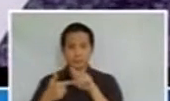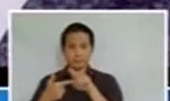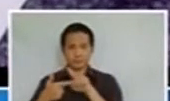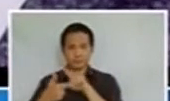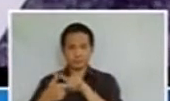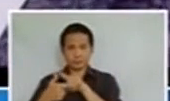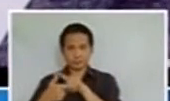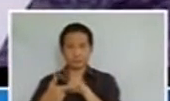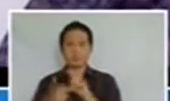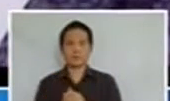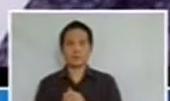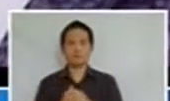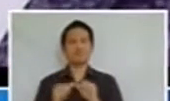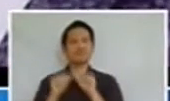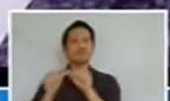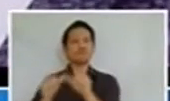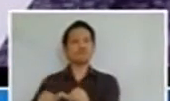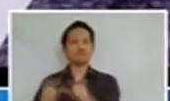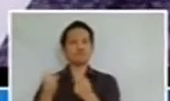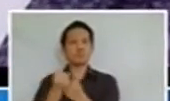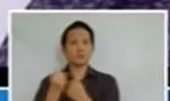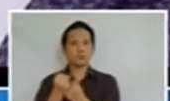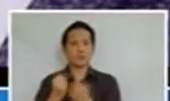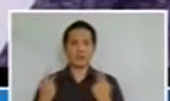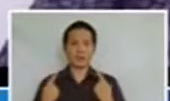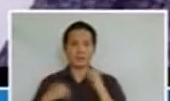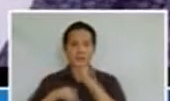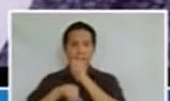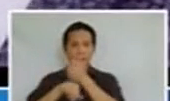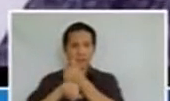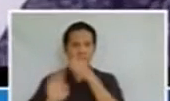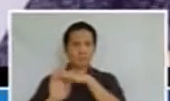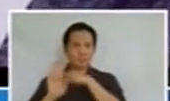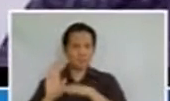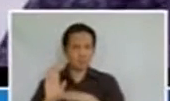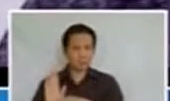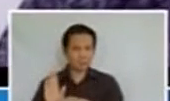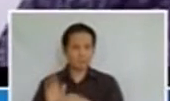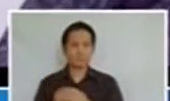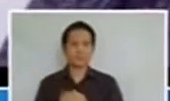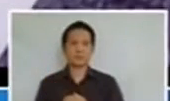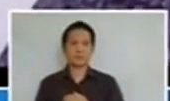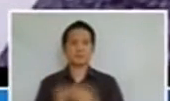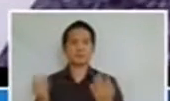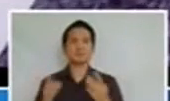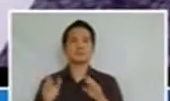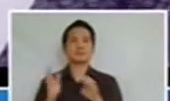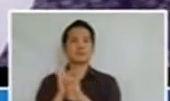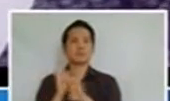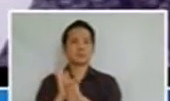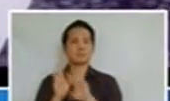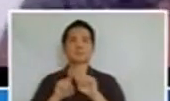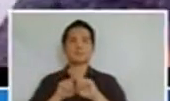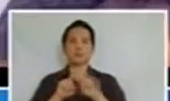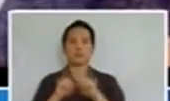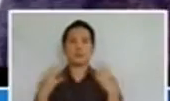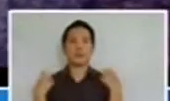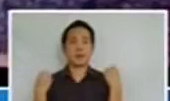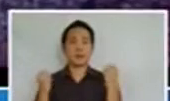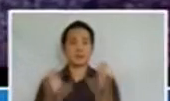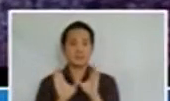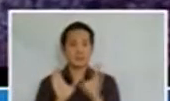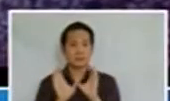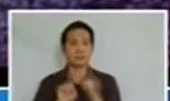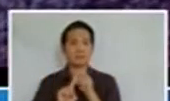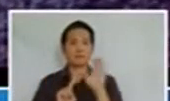yung maging normal yung ating pamumuhay dito. But sinabi ko na nga na hindi pwedeng new